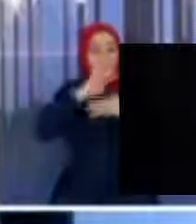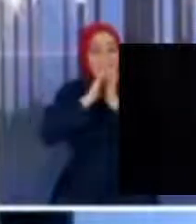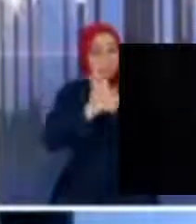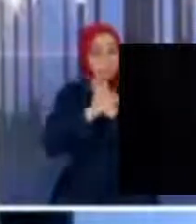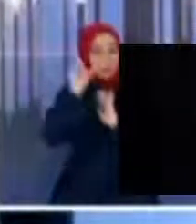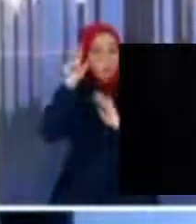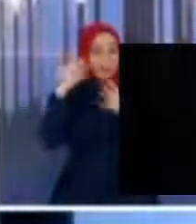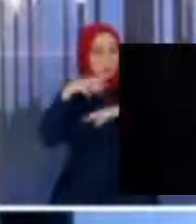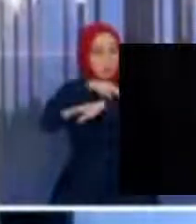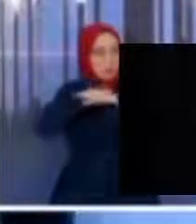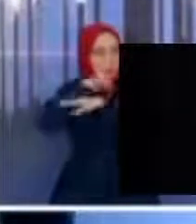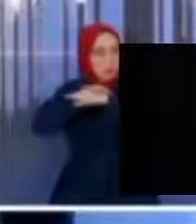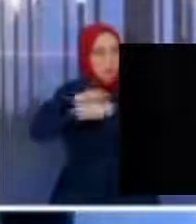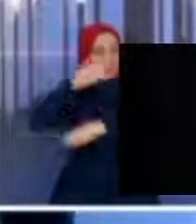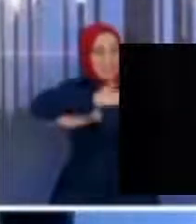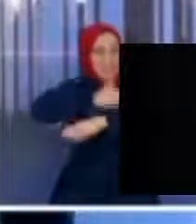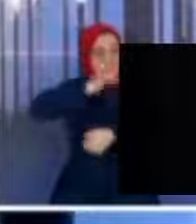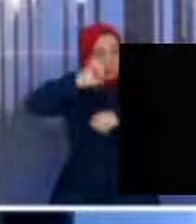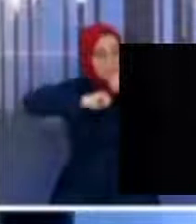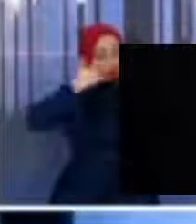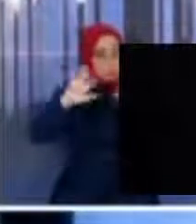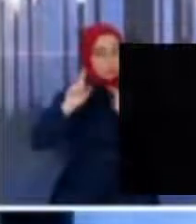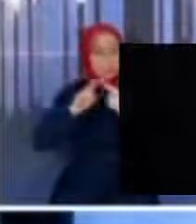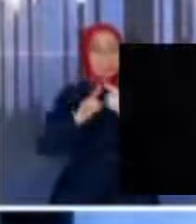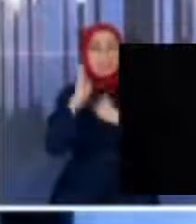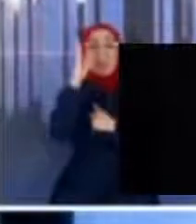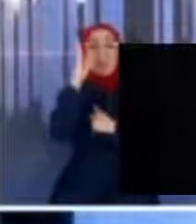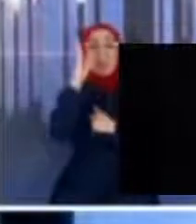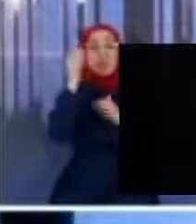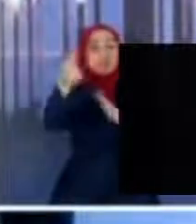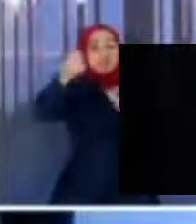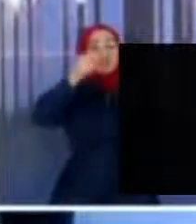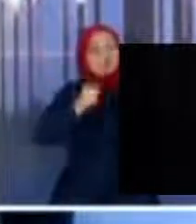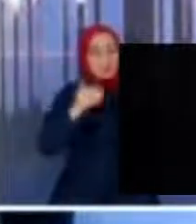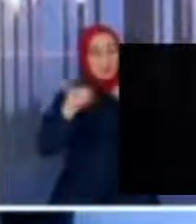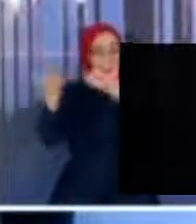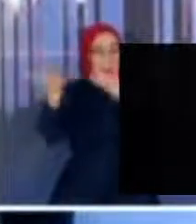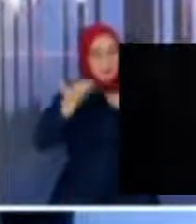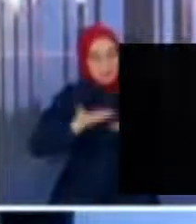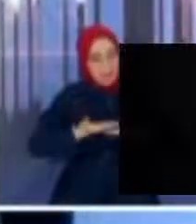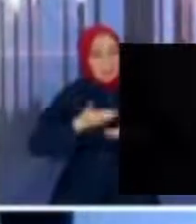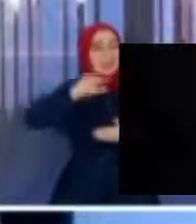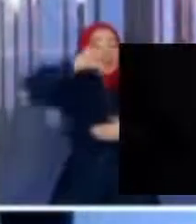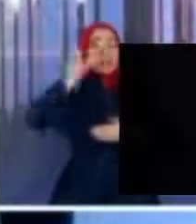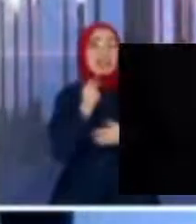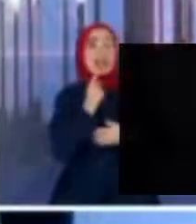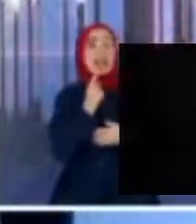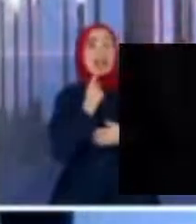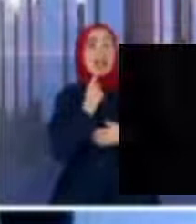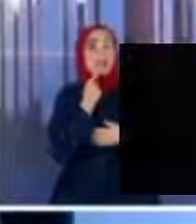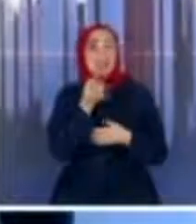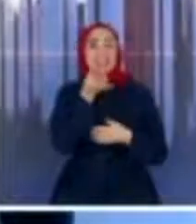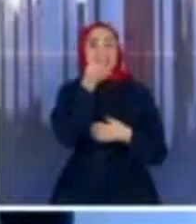يمثلوا ولاياتهم، كنا شفنا قفصة، احنا توا في باجة، ونعاودوا نستقبلوا محلية الهلال الأحمر التونسي